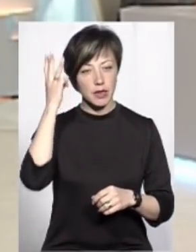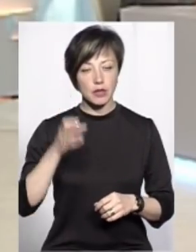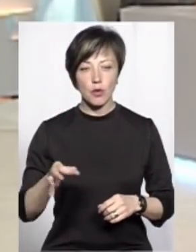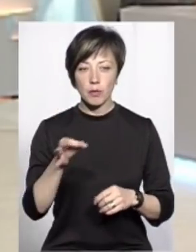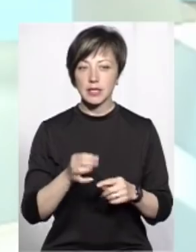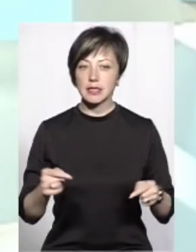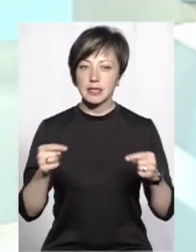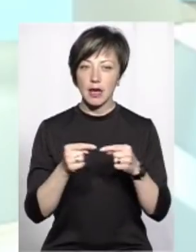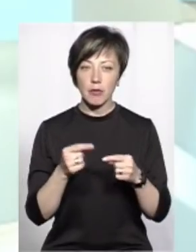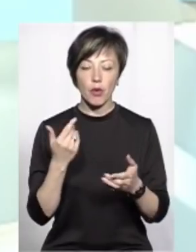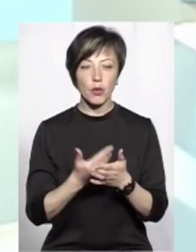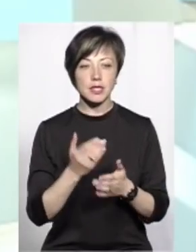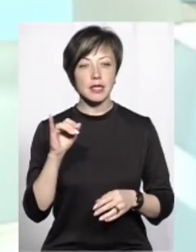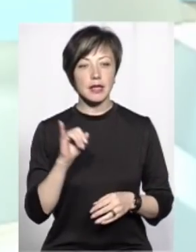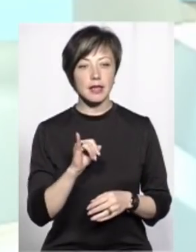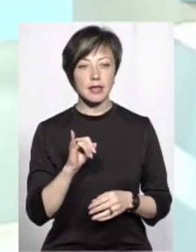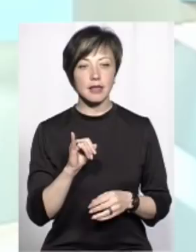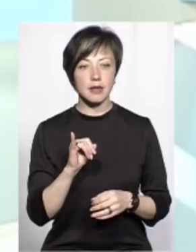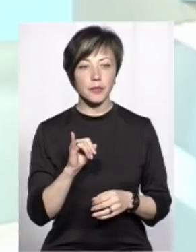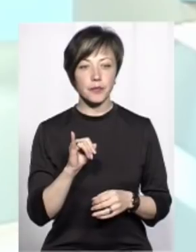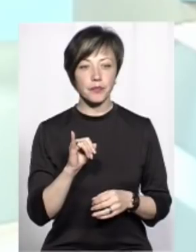саме. Ось, і він саме